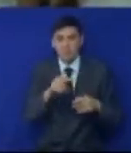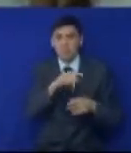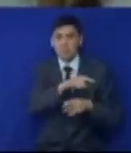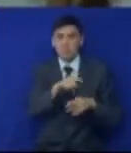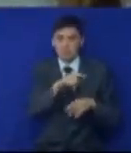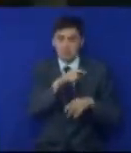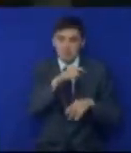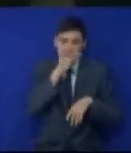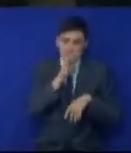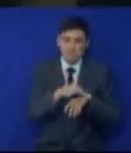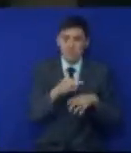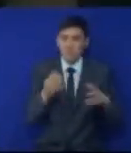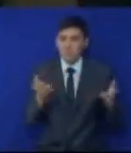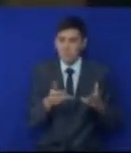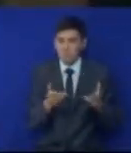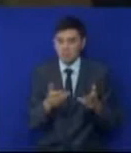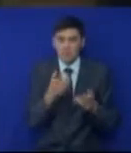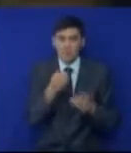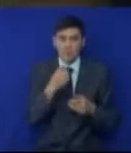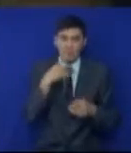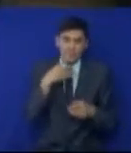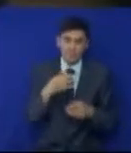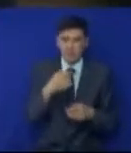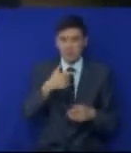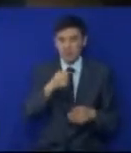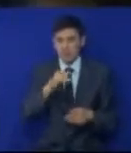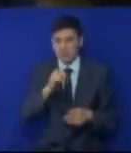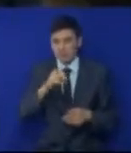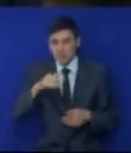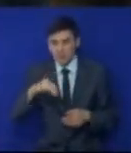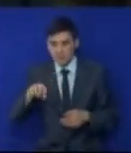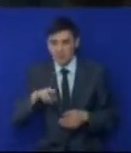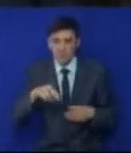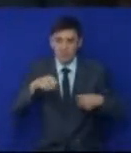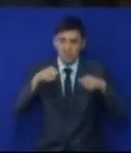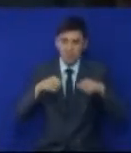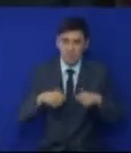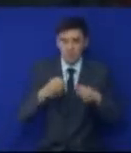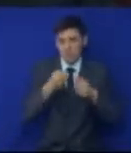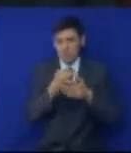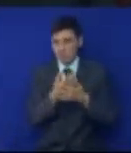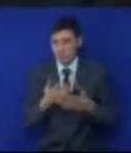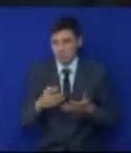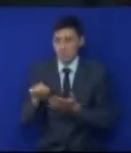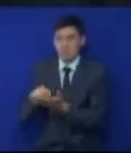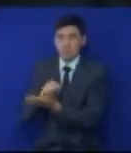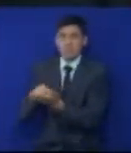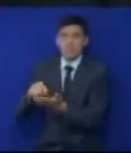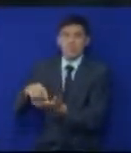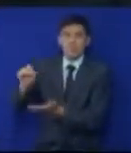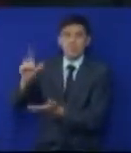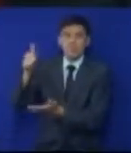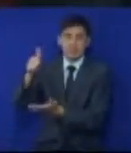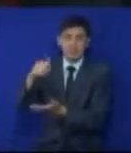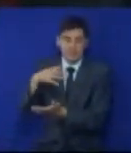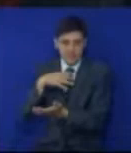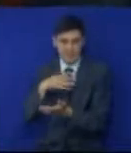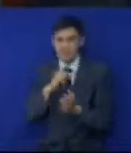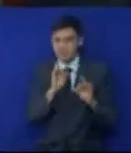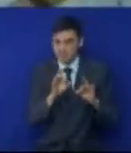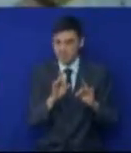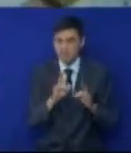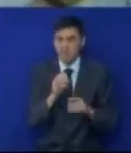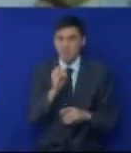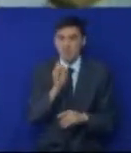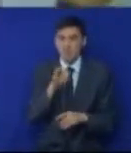міндеттерін айқындайтын, әлеуметтік кепілдік пен қызметкерлердің құқықтарын қорғайтын алғашқы құжат болып, деді ол. Өз кезегінде қала әкімі